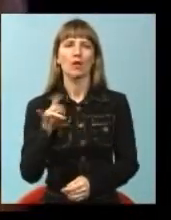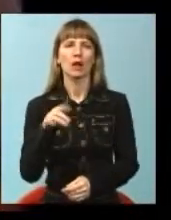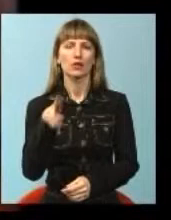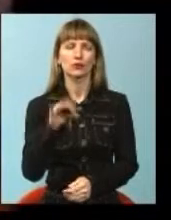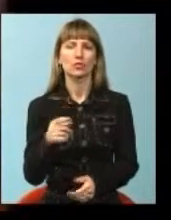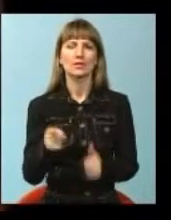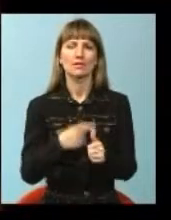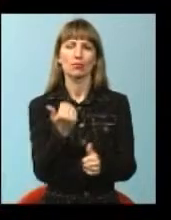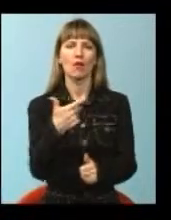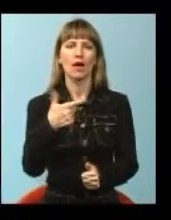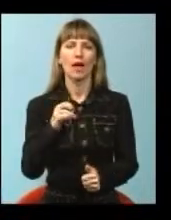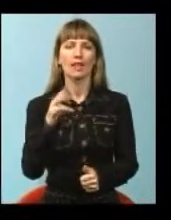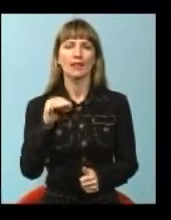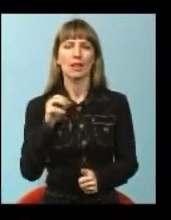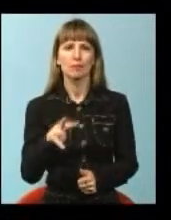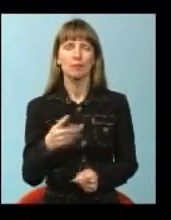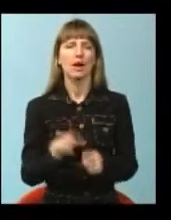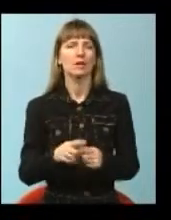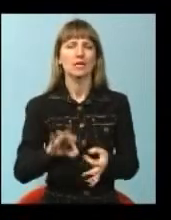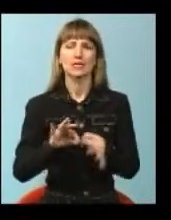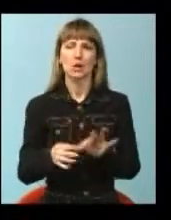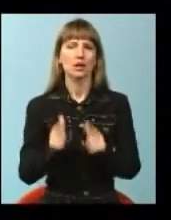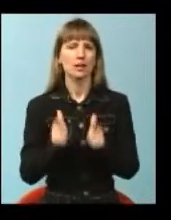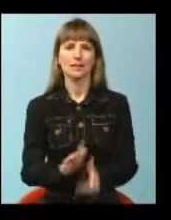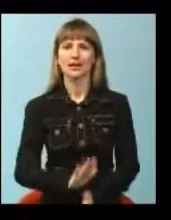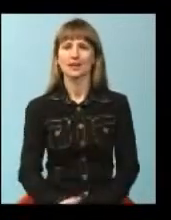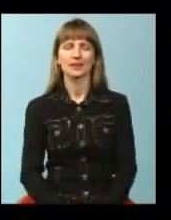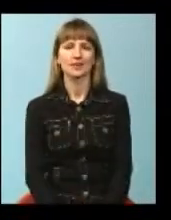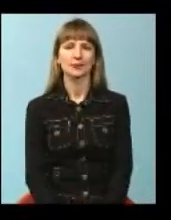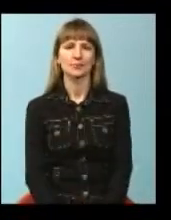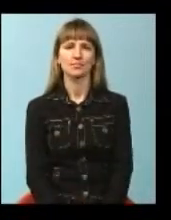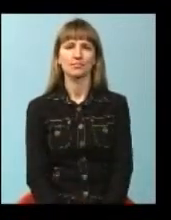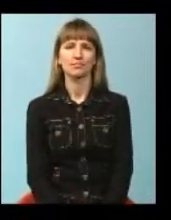його генієм. І з цим складно не погодитися.